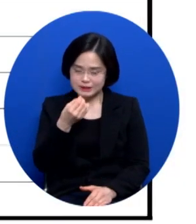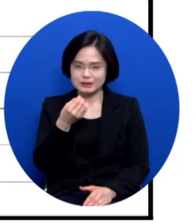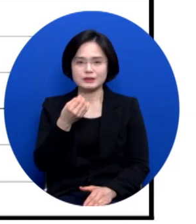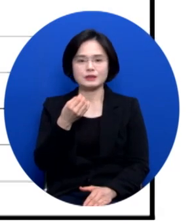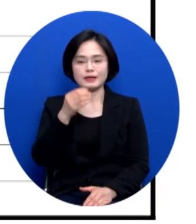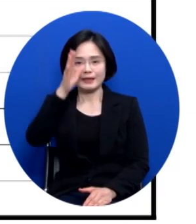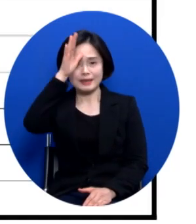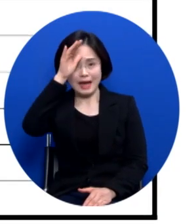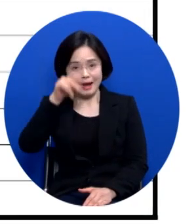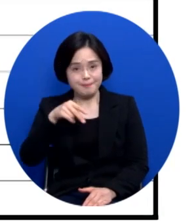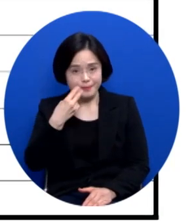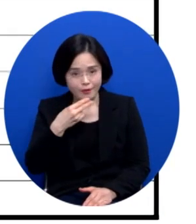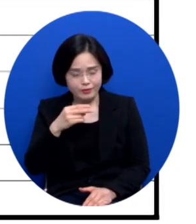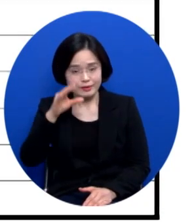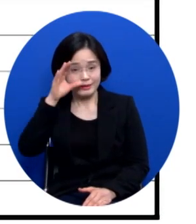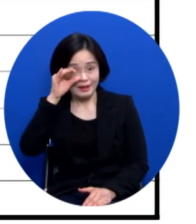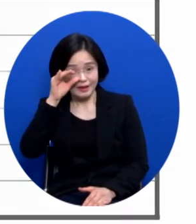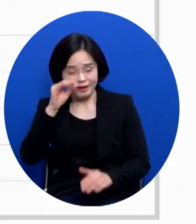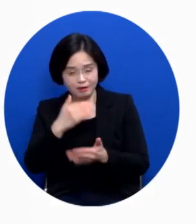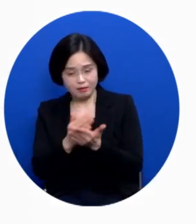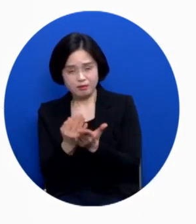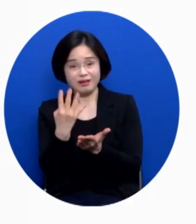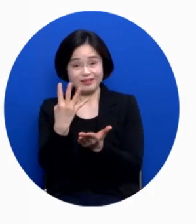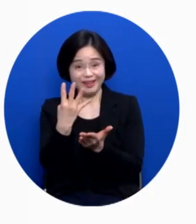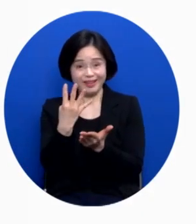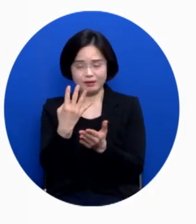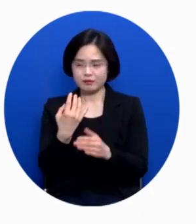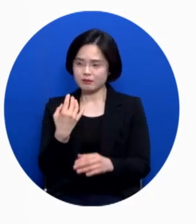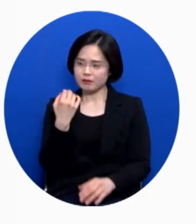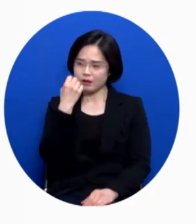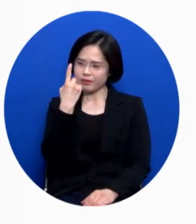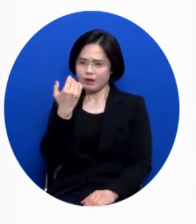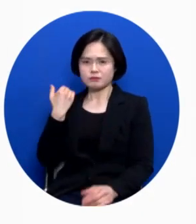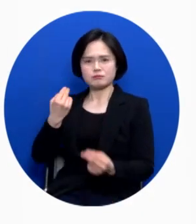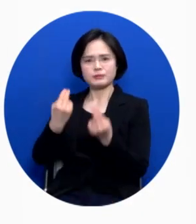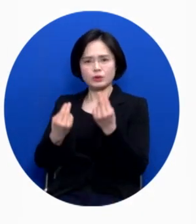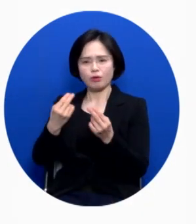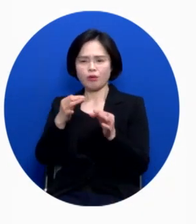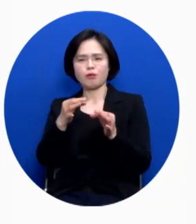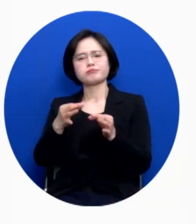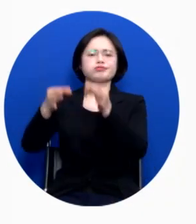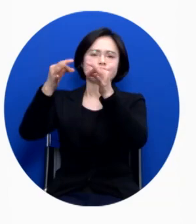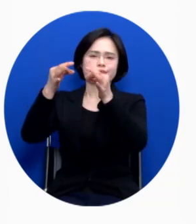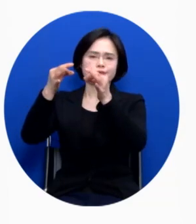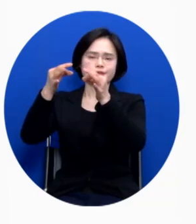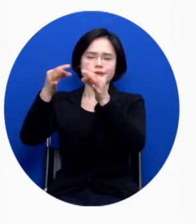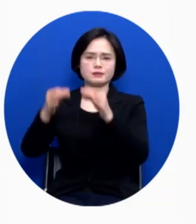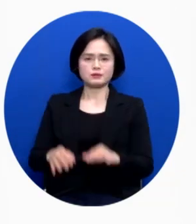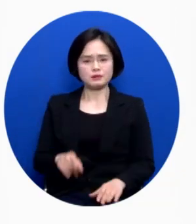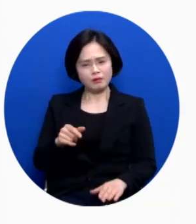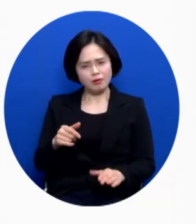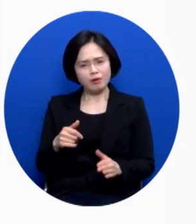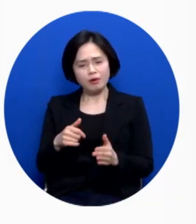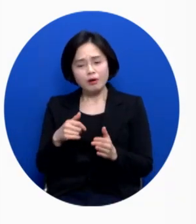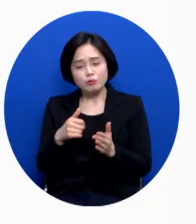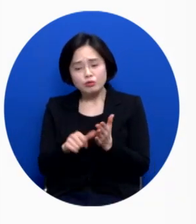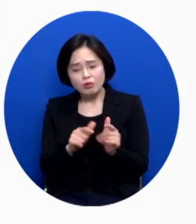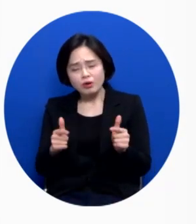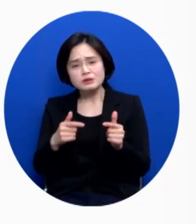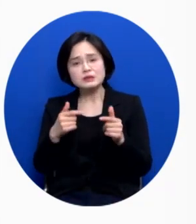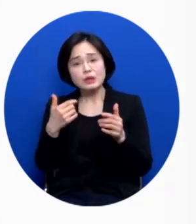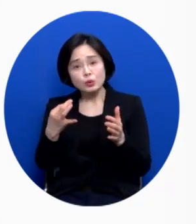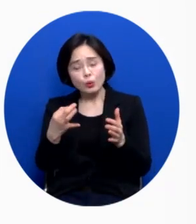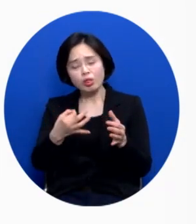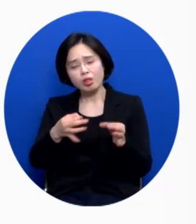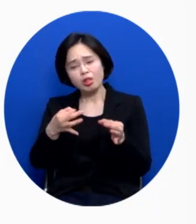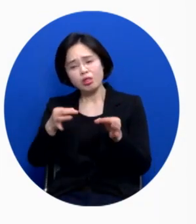화장지와 라면, 달걀 등 4개 품목 가격이 지난달보다 크게 오르면서 생필품 가격도 계속해서 오름세를